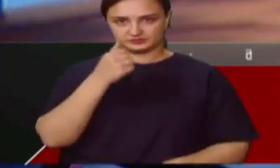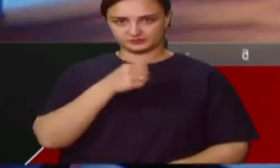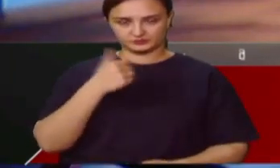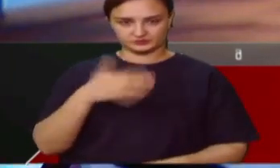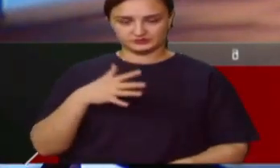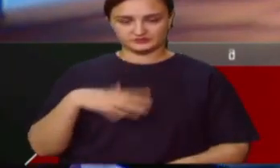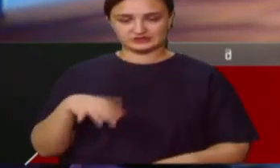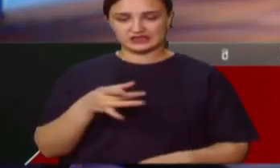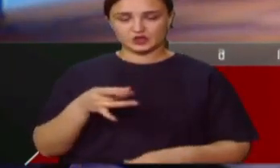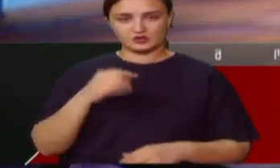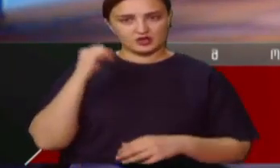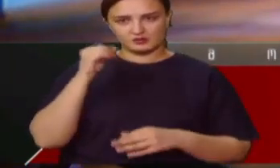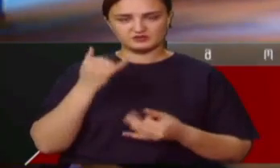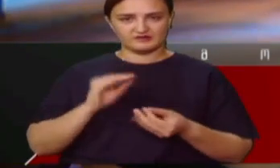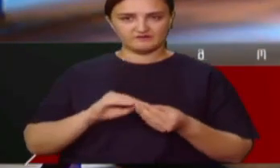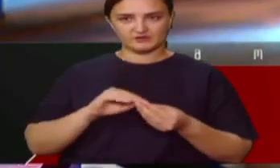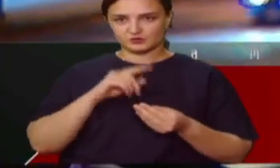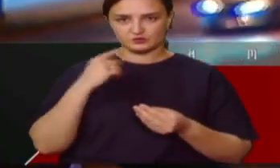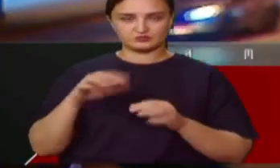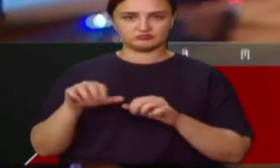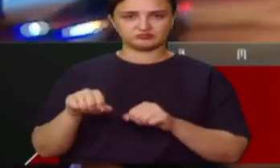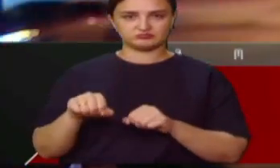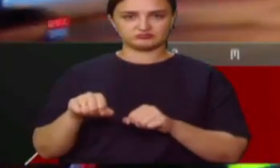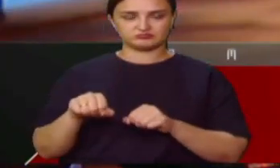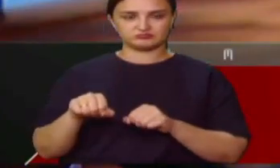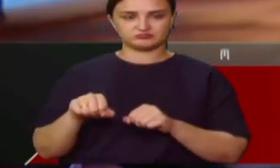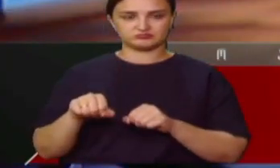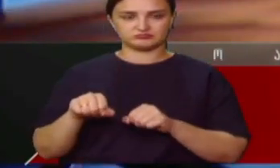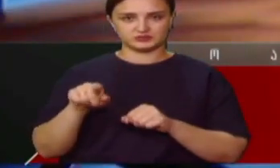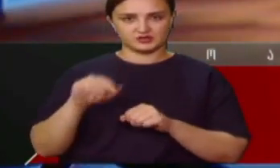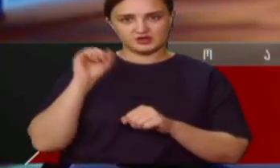сакартолс регионе, абхазети, русетис мирарис оккупиребули, да их